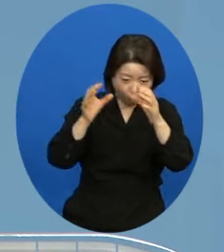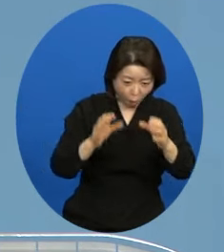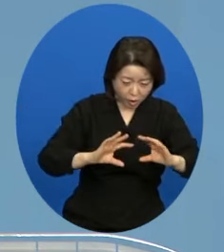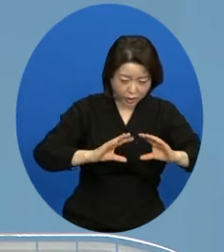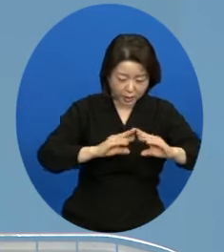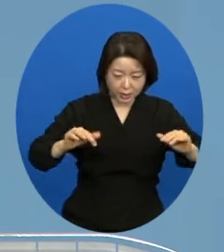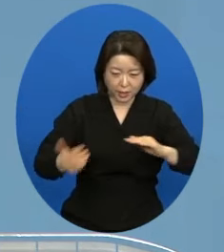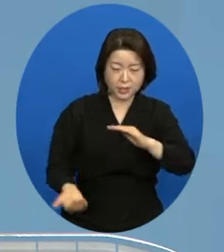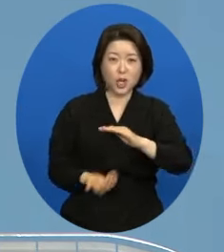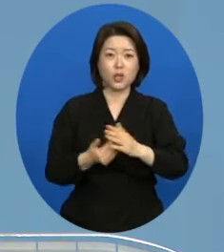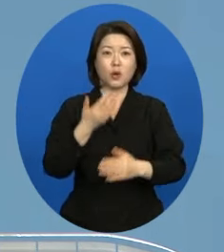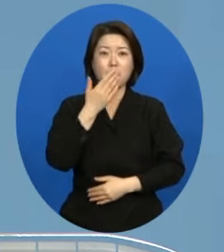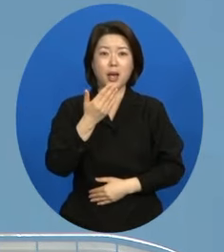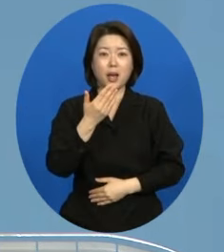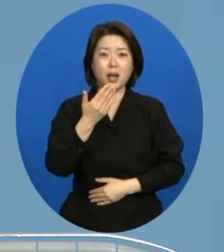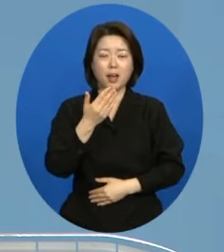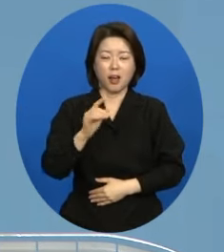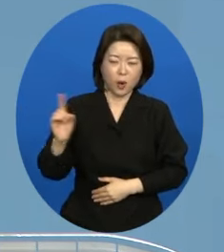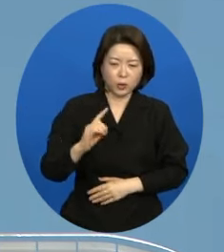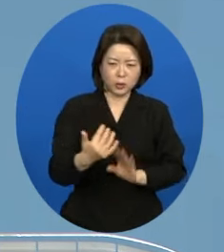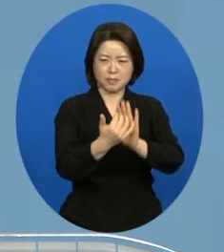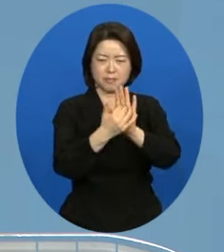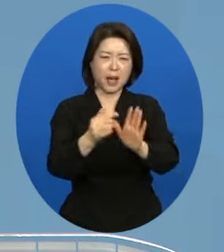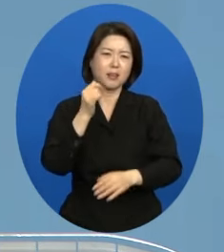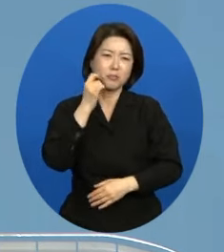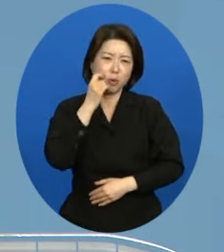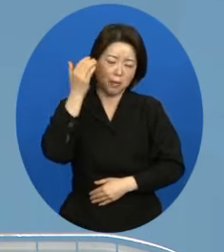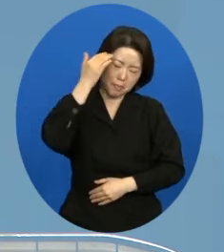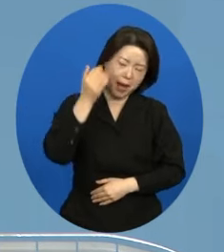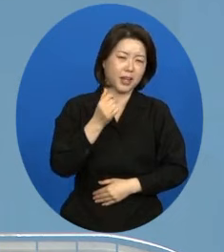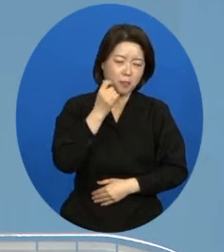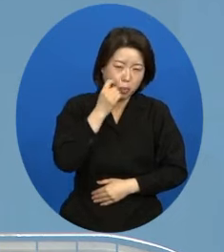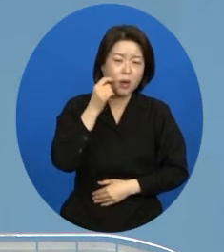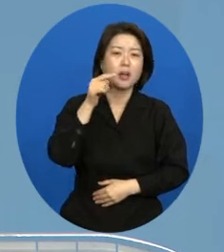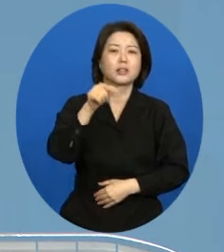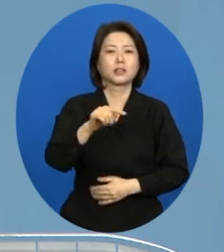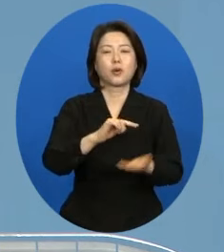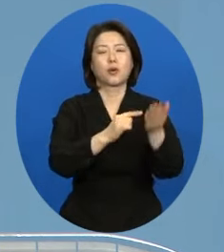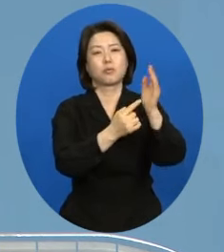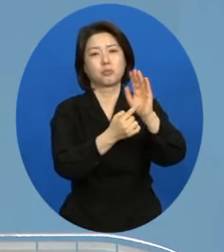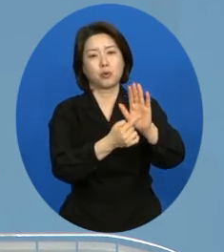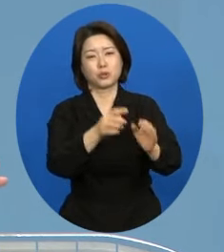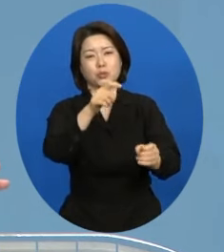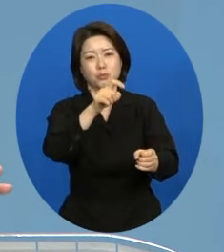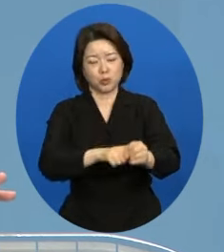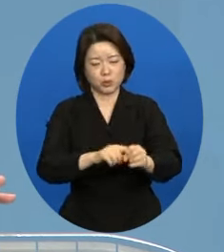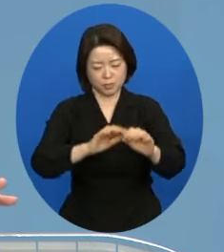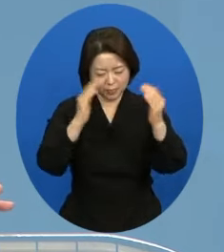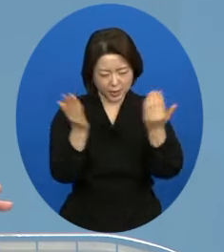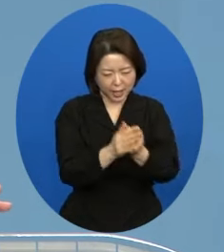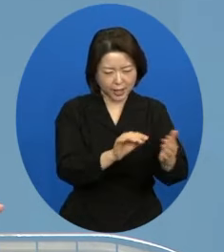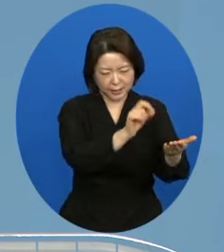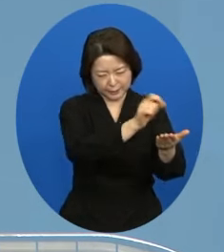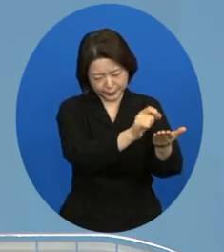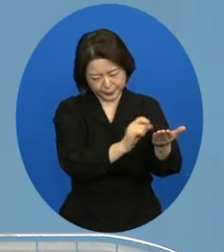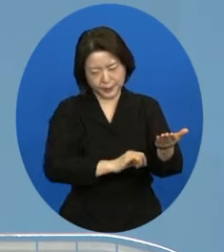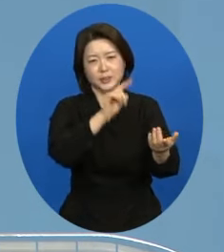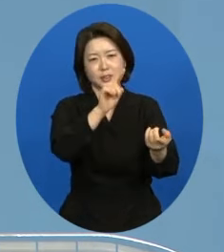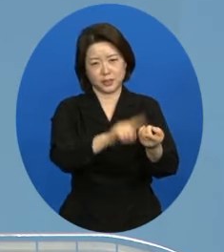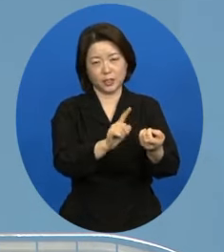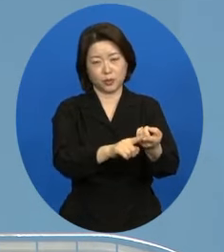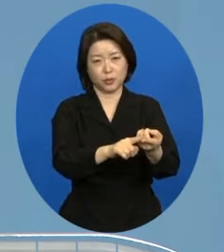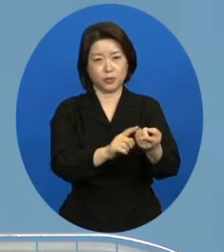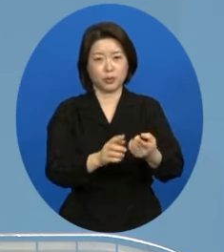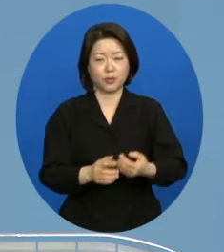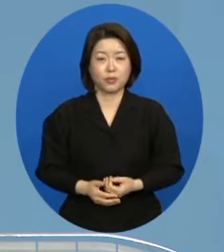있도록 그 어떤 것 그것을 막을 수 없다라는 것을 보여 주기 위해서 오늘 이것을 다 그대로 기록하신 것이죠 하나님께서는